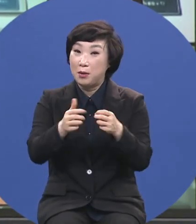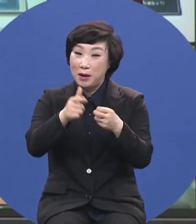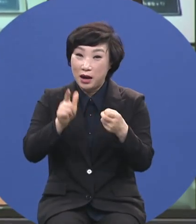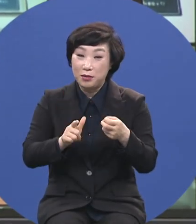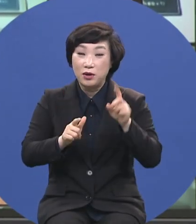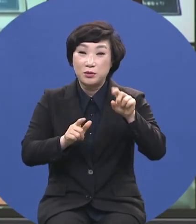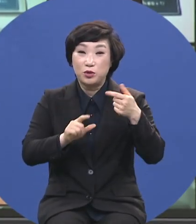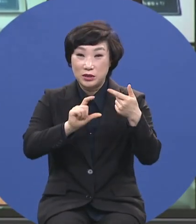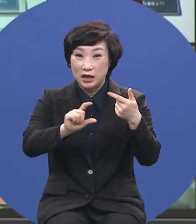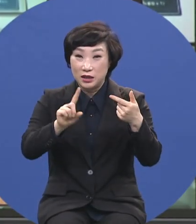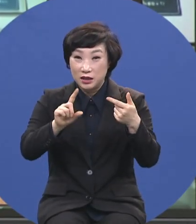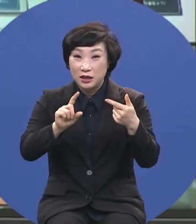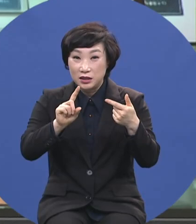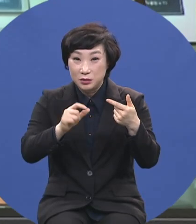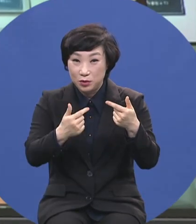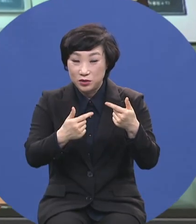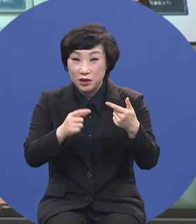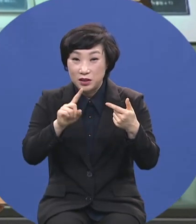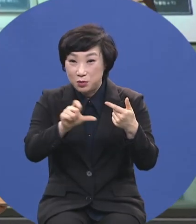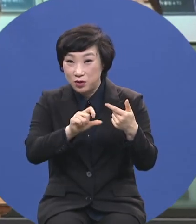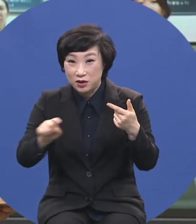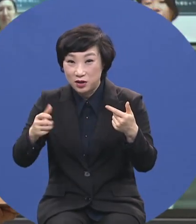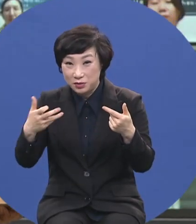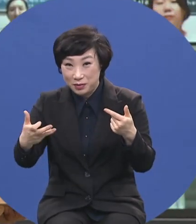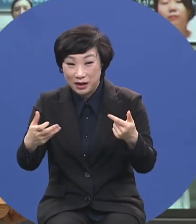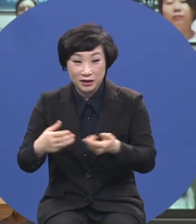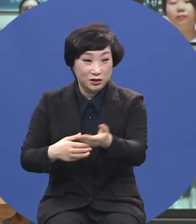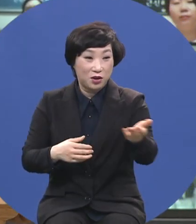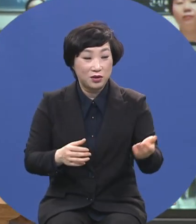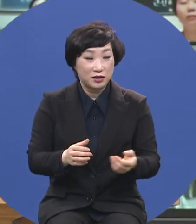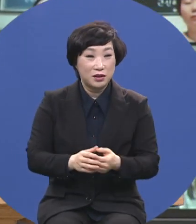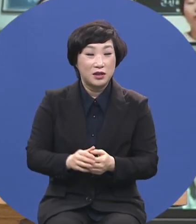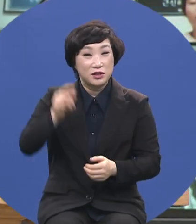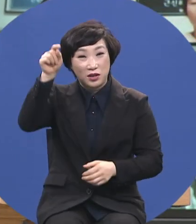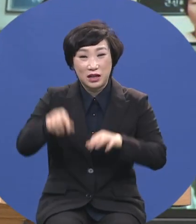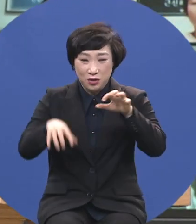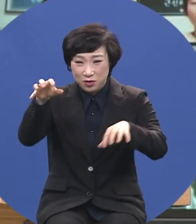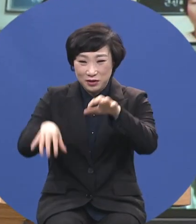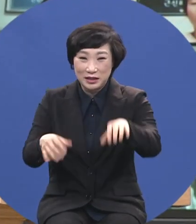16장 15절로 18절에 너희는 온 천하에